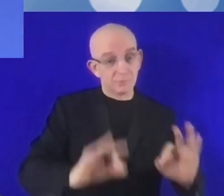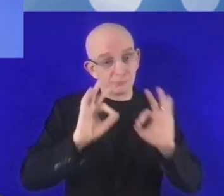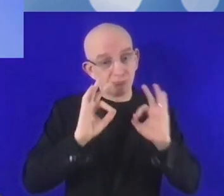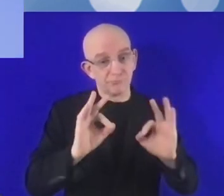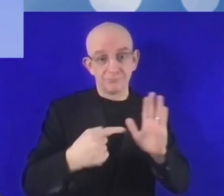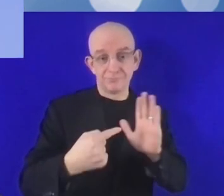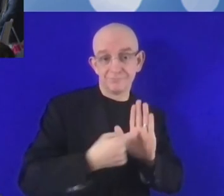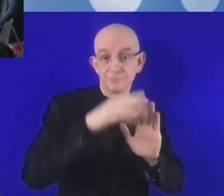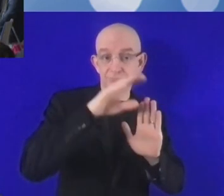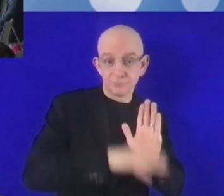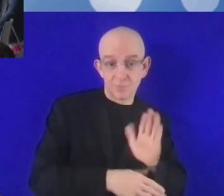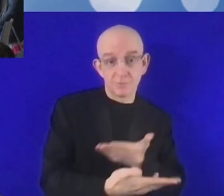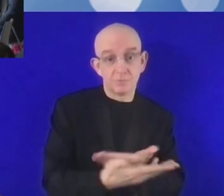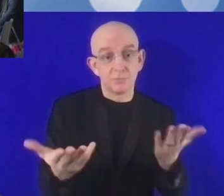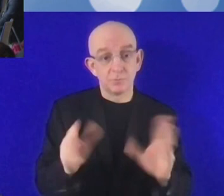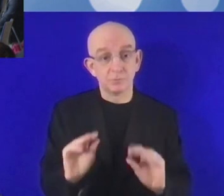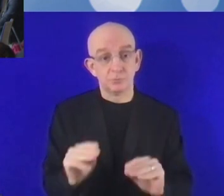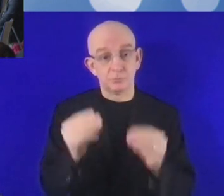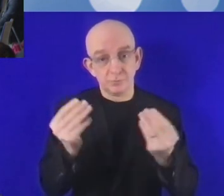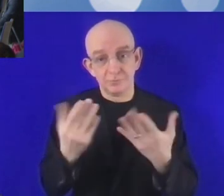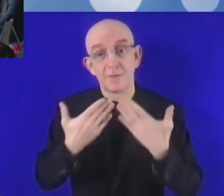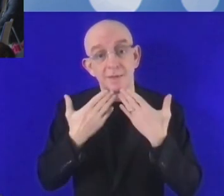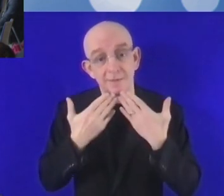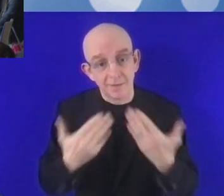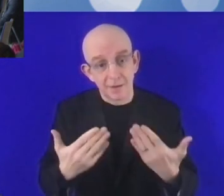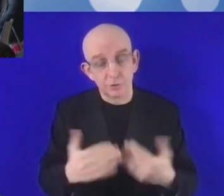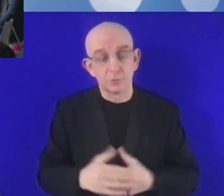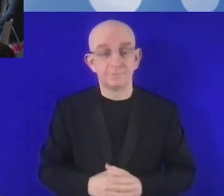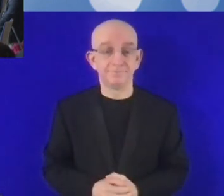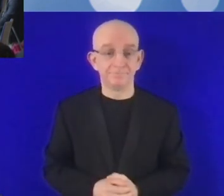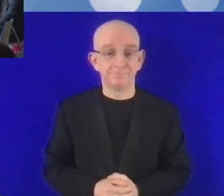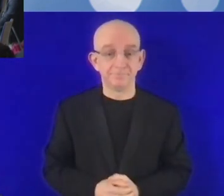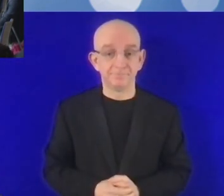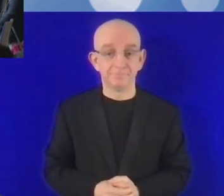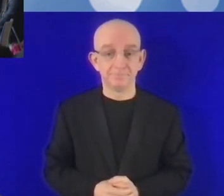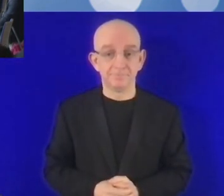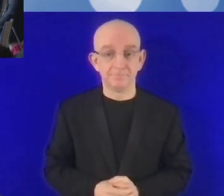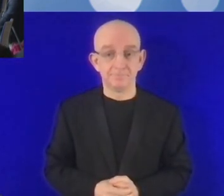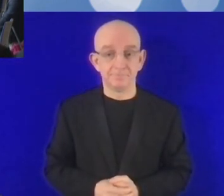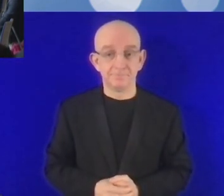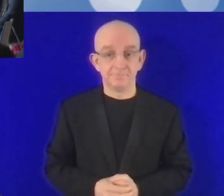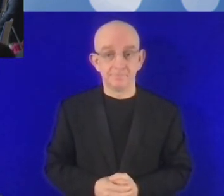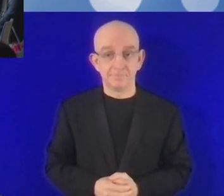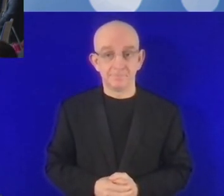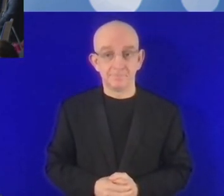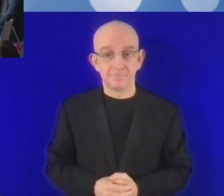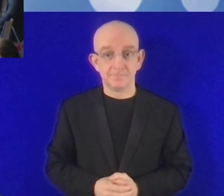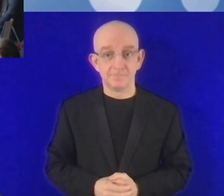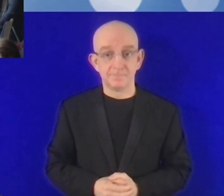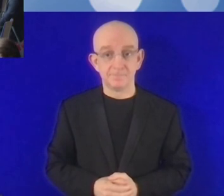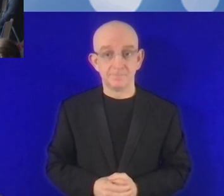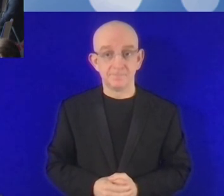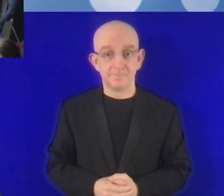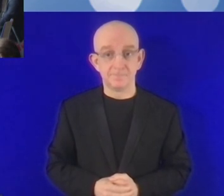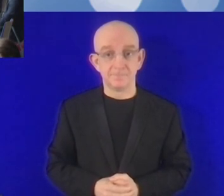的使用。女士们，我作为青年的代表，我想表示，从我们角度来看，这是非常重要的一个内